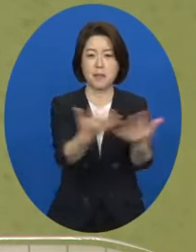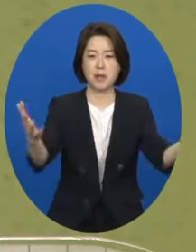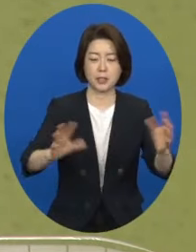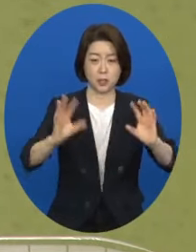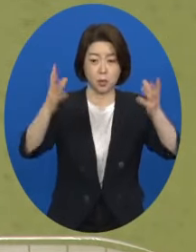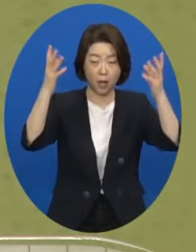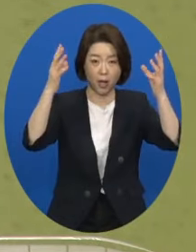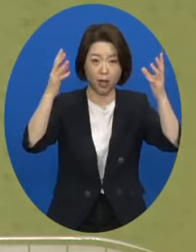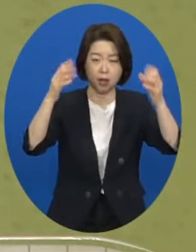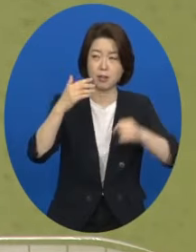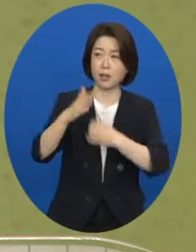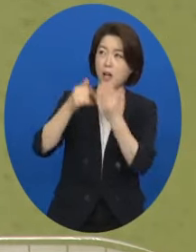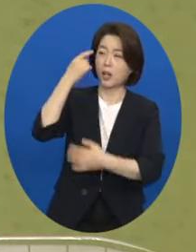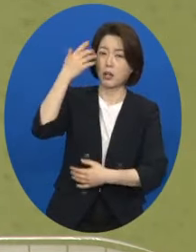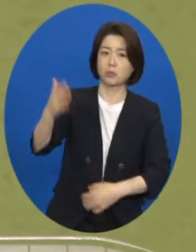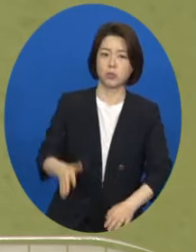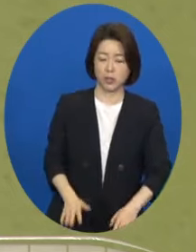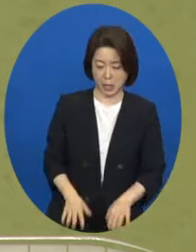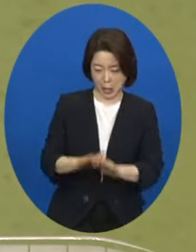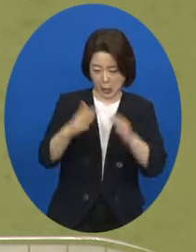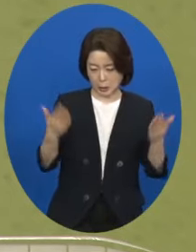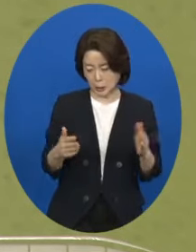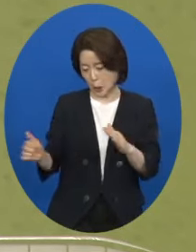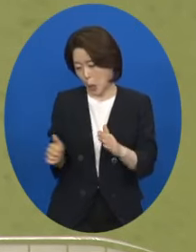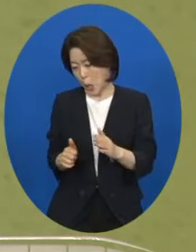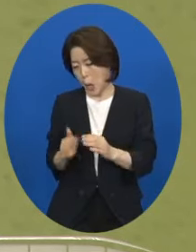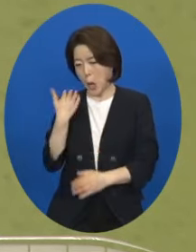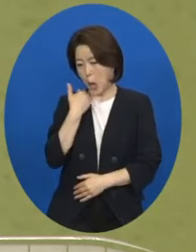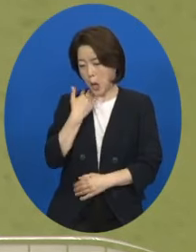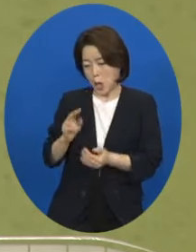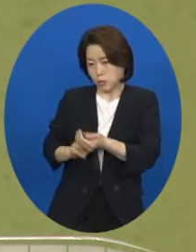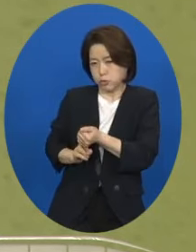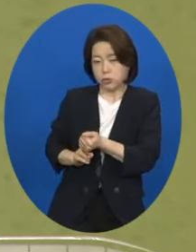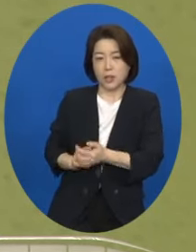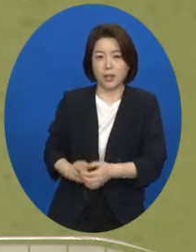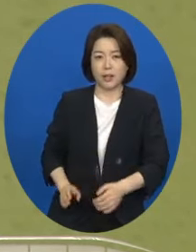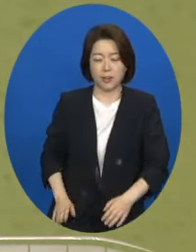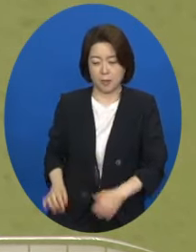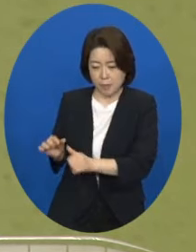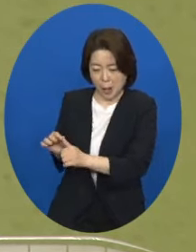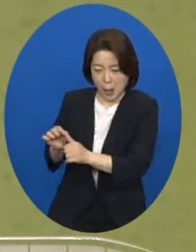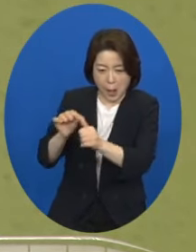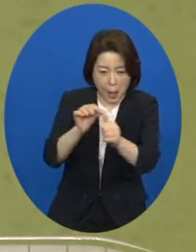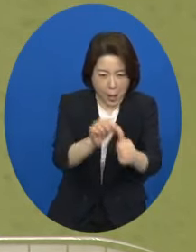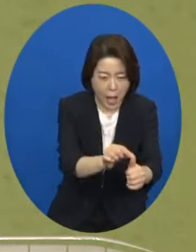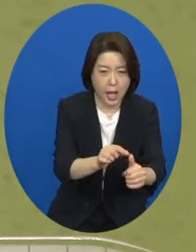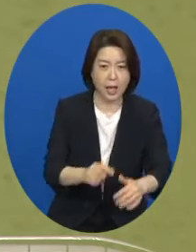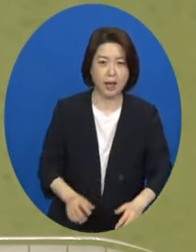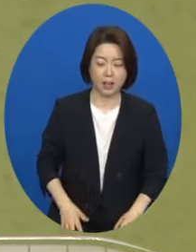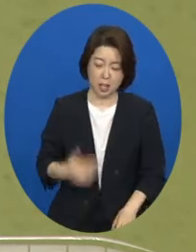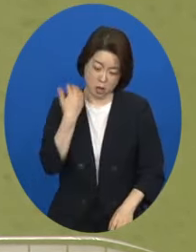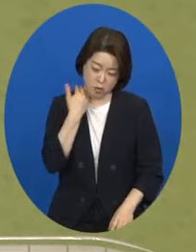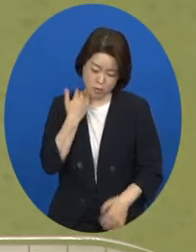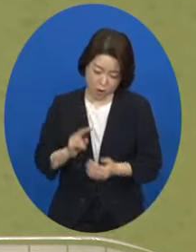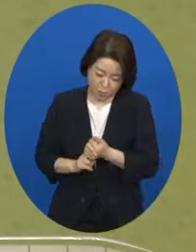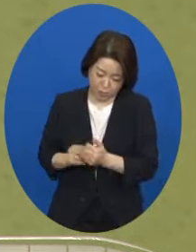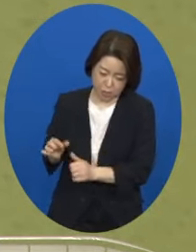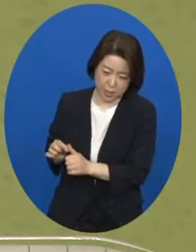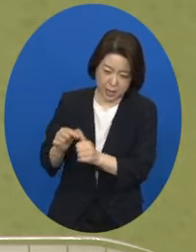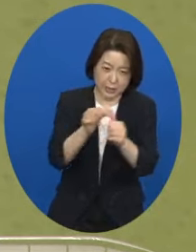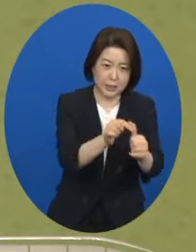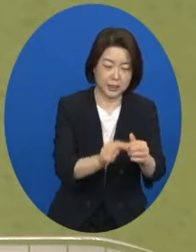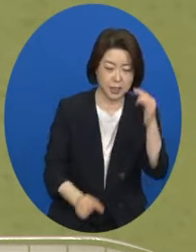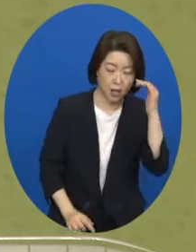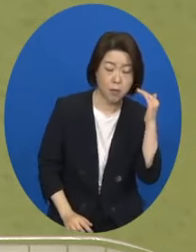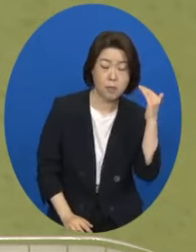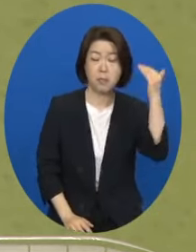하나님께 물어봤더니 짐짝 사이에 숨어 있다. 그래가지고 사울을 데리고 와서, 숨어 있는 사울을 데려다가 딱 쓰니까 키가